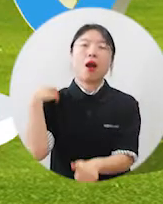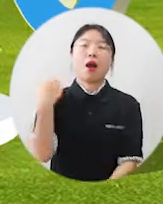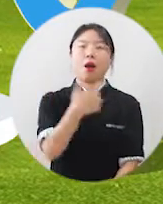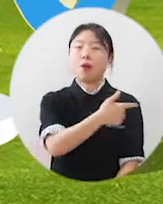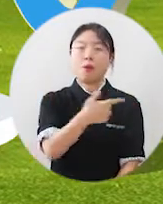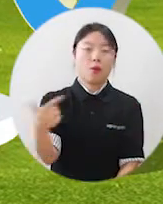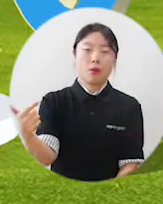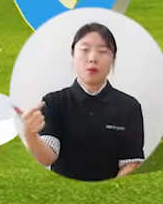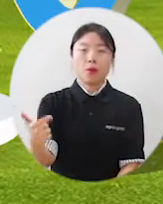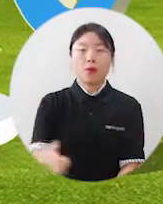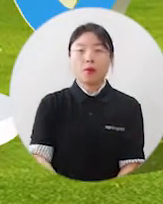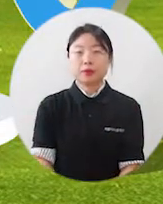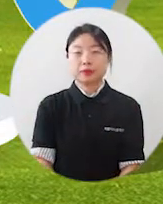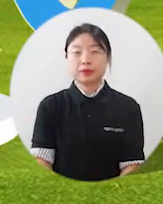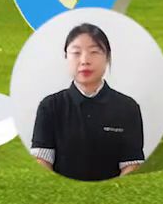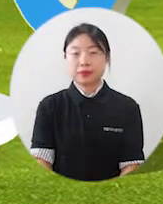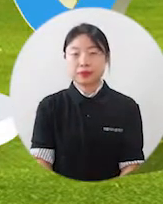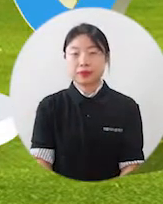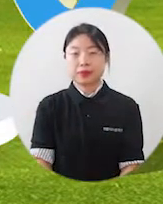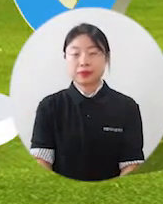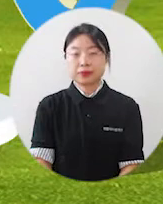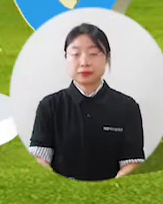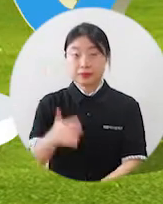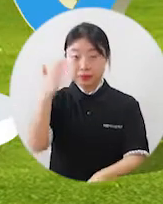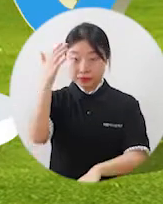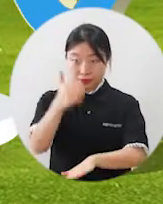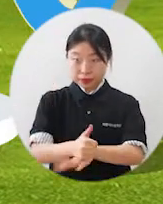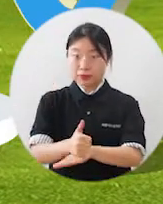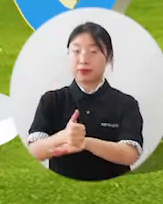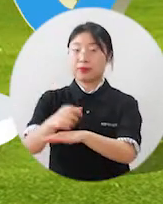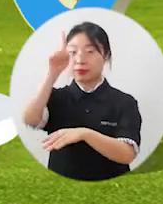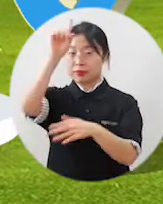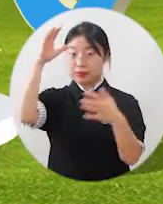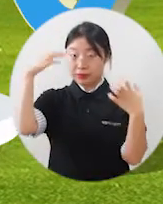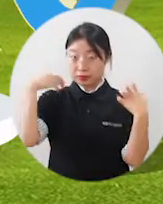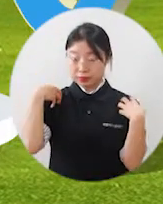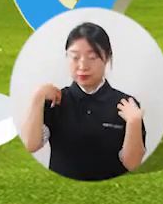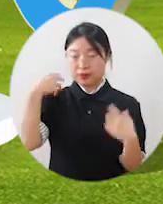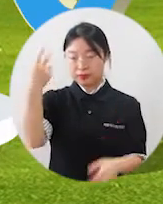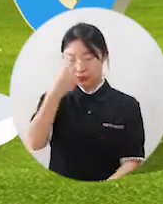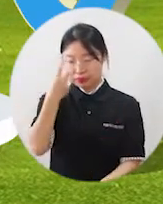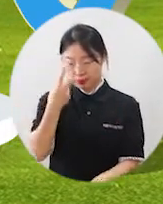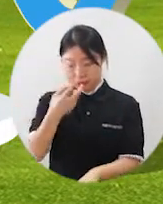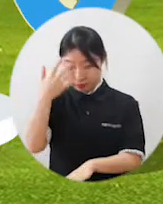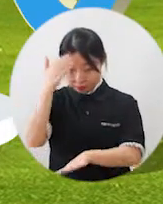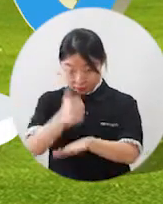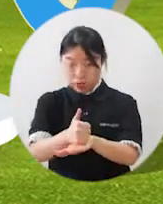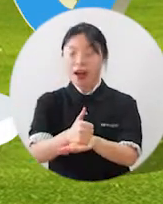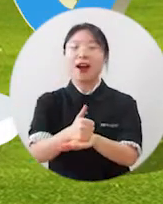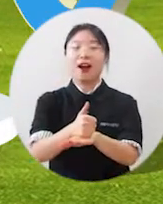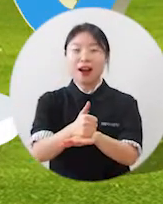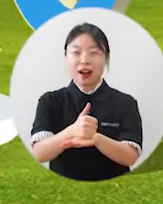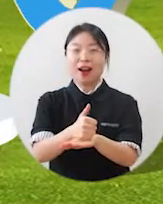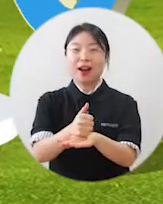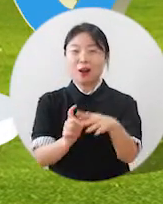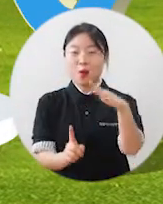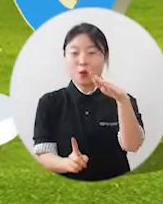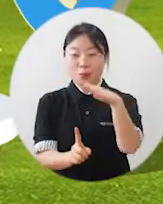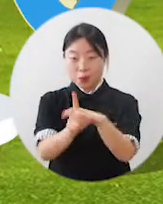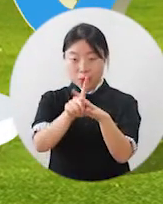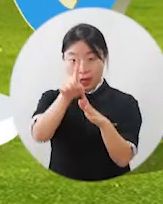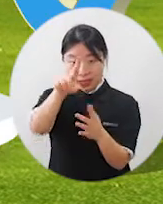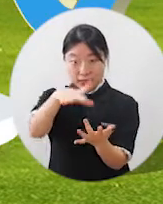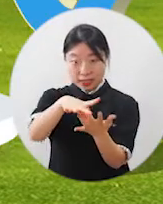1인 창조기업 눈높이에 맞춘 다양한 창업지원에 심혈을 기울여왔는데요. 특히 이번 표창은 1인